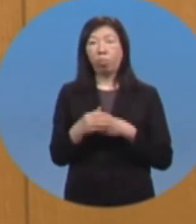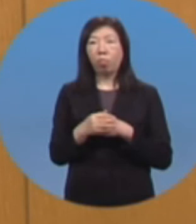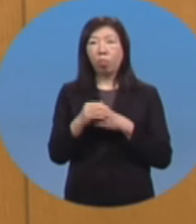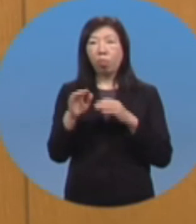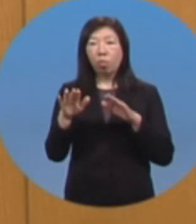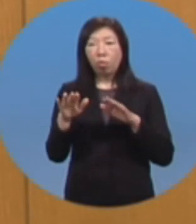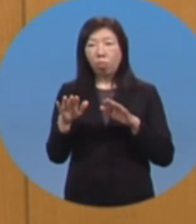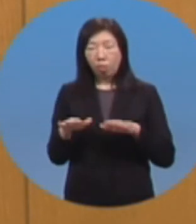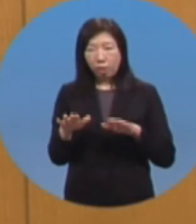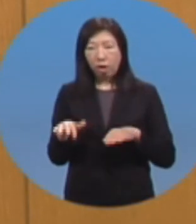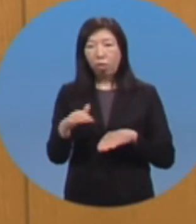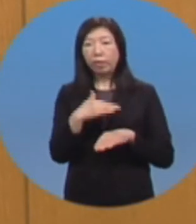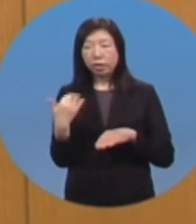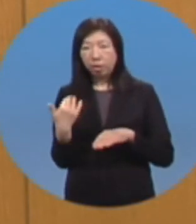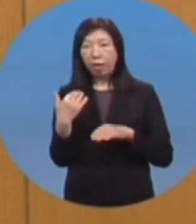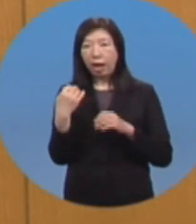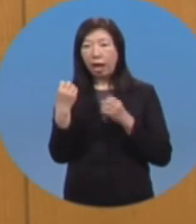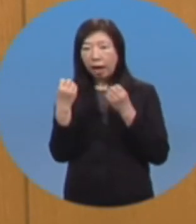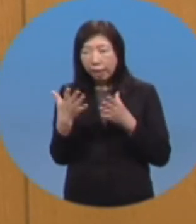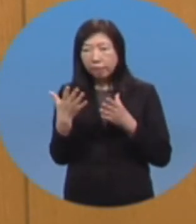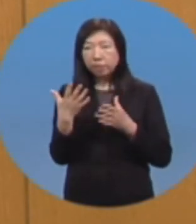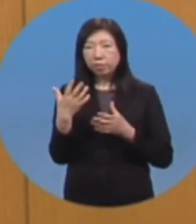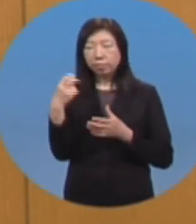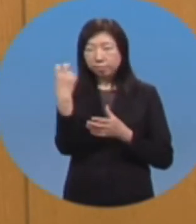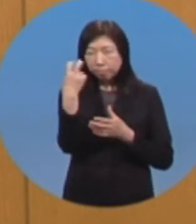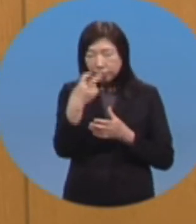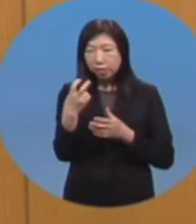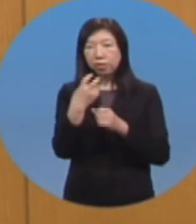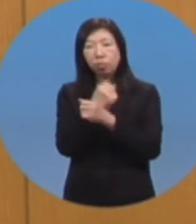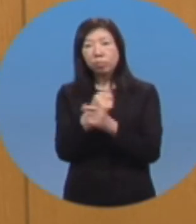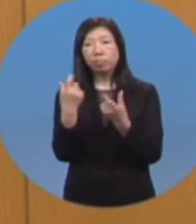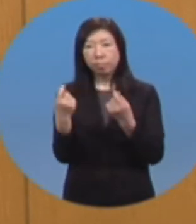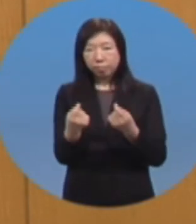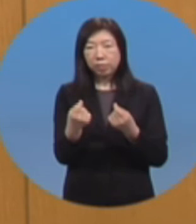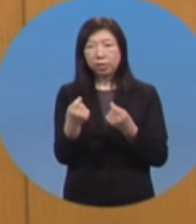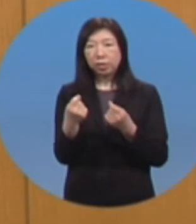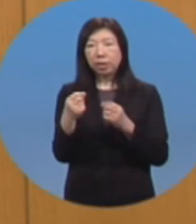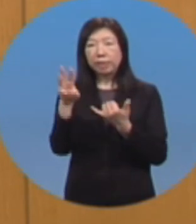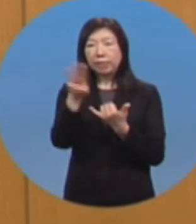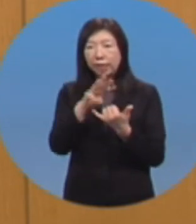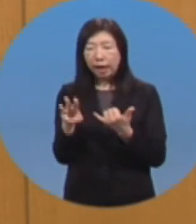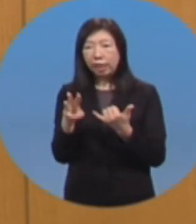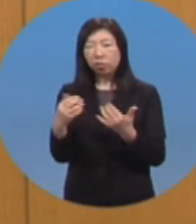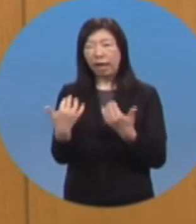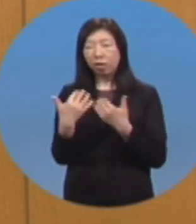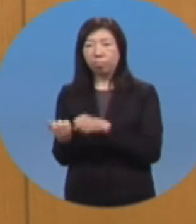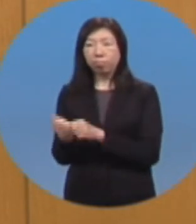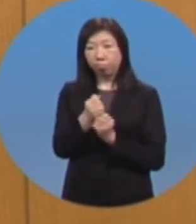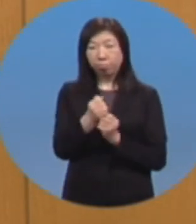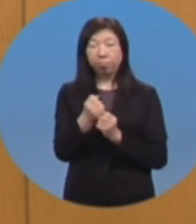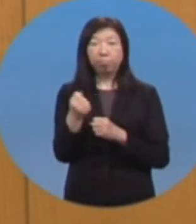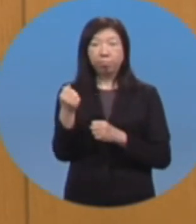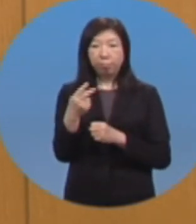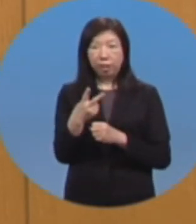今回ですね、私たちは、新たな視点での行財政改革に取り組むとともに、災害の復興でありますとか、もしく